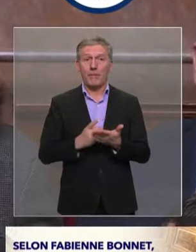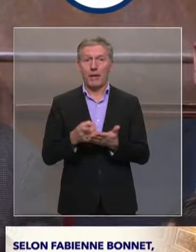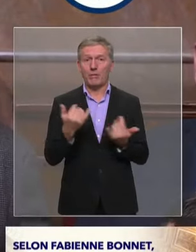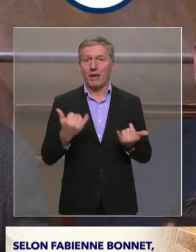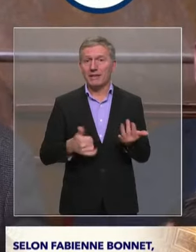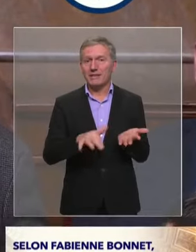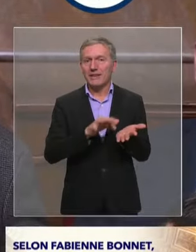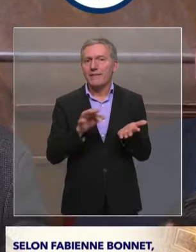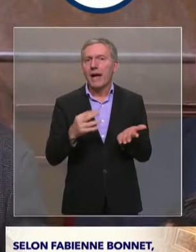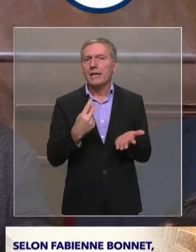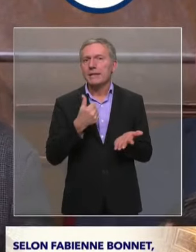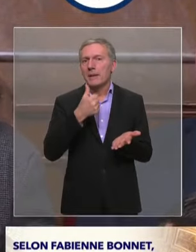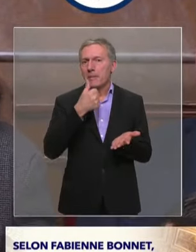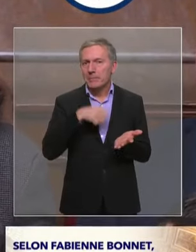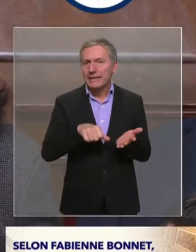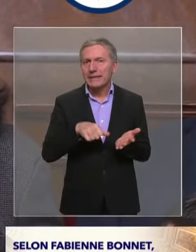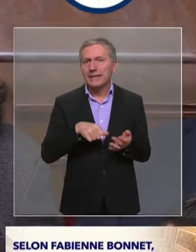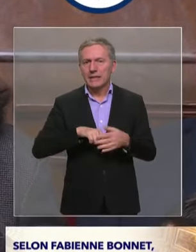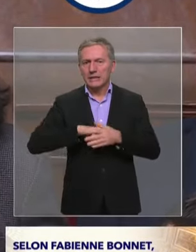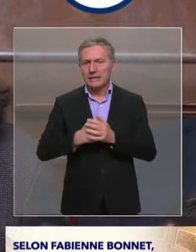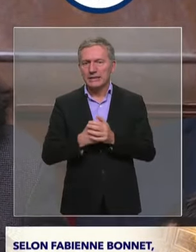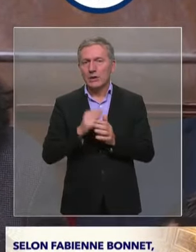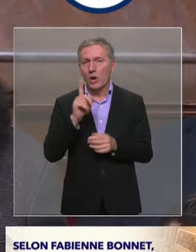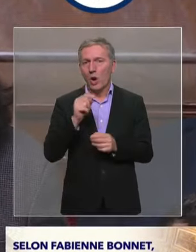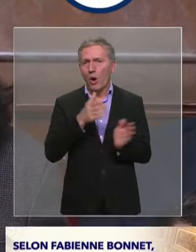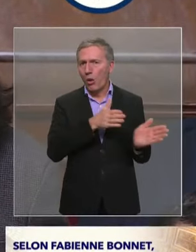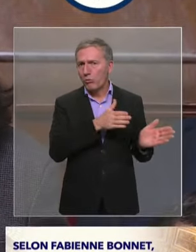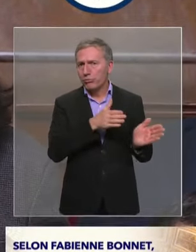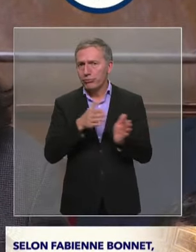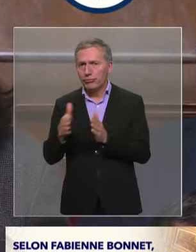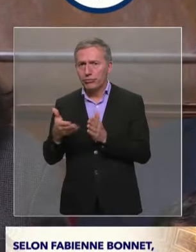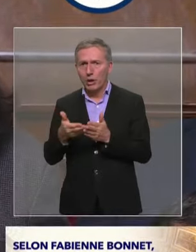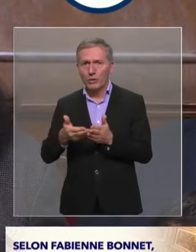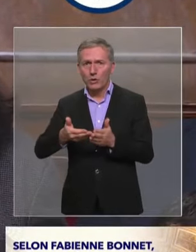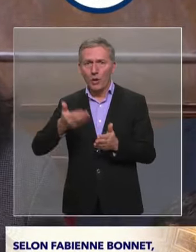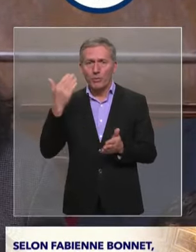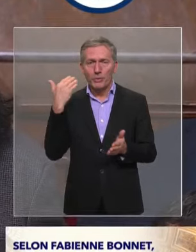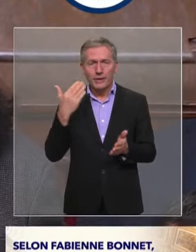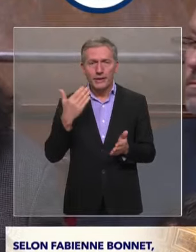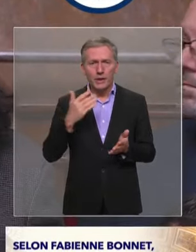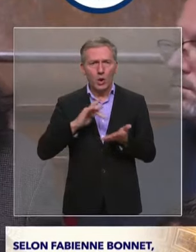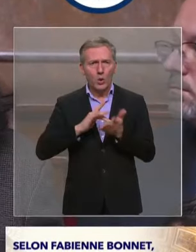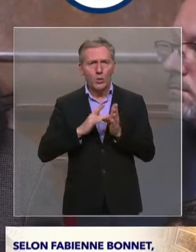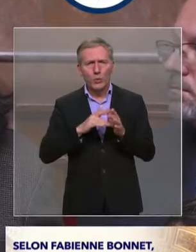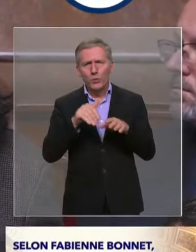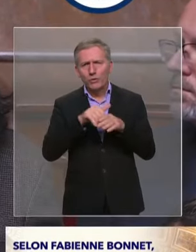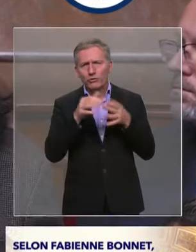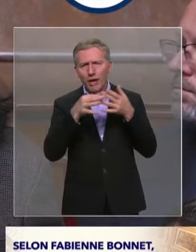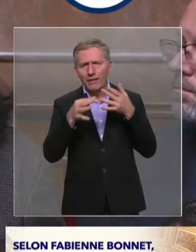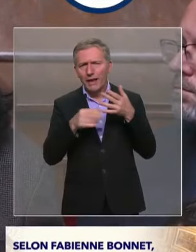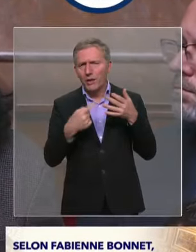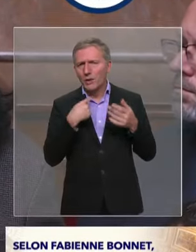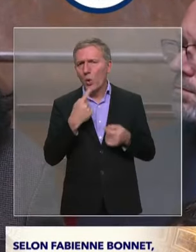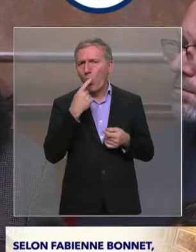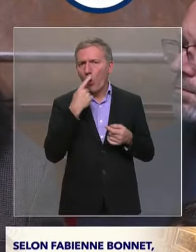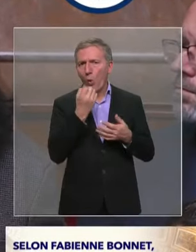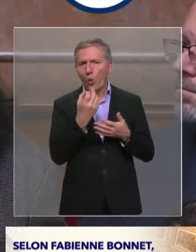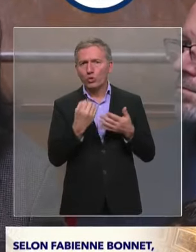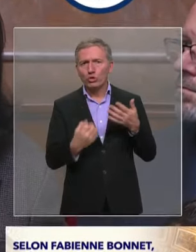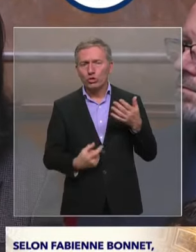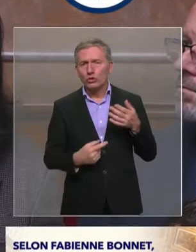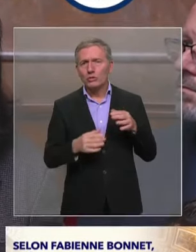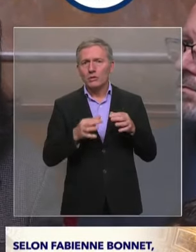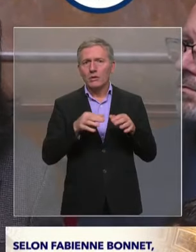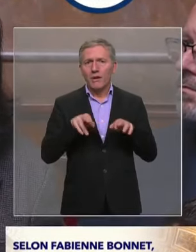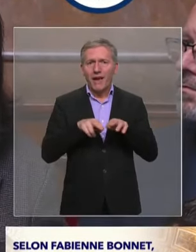français contraint à des restrictions d'eau continues depuis lors. Tous les indicateurs sont au rouge. Les rivières et